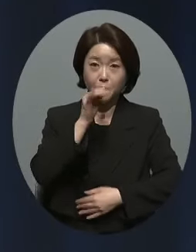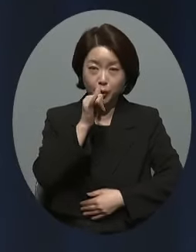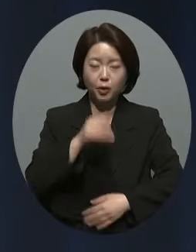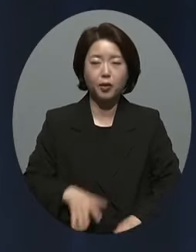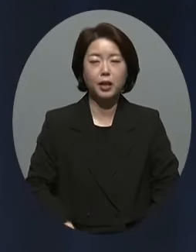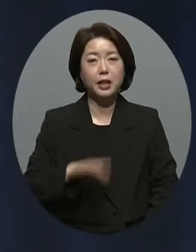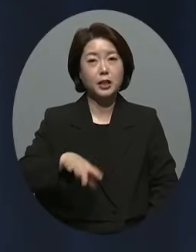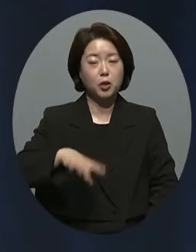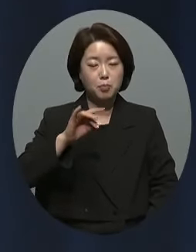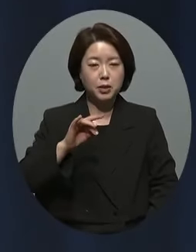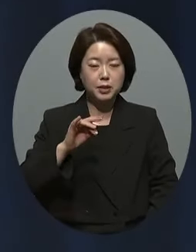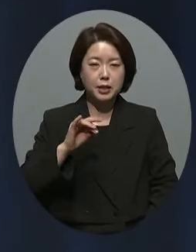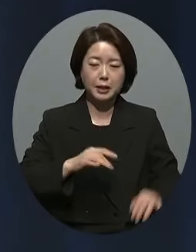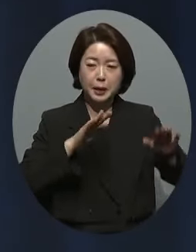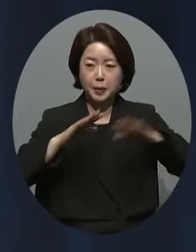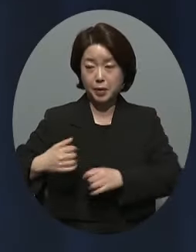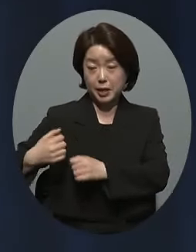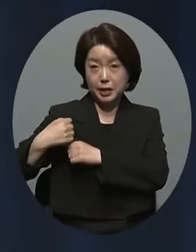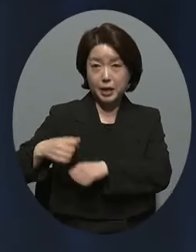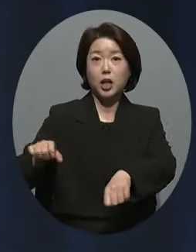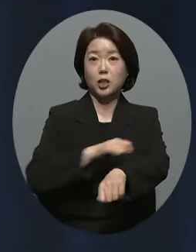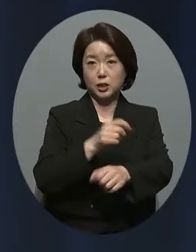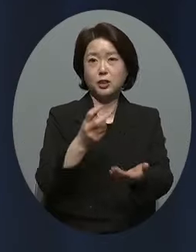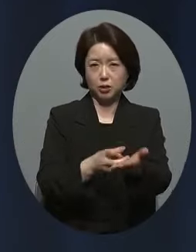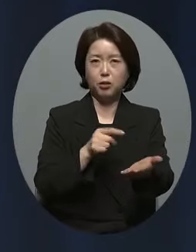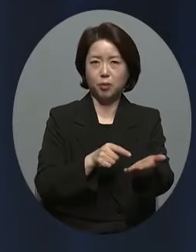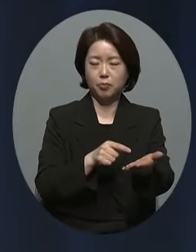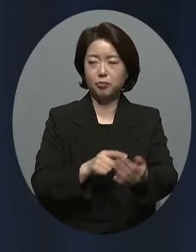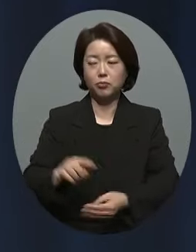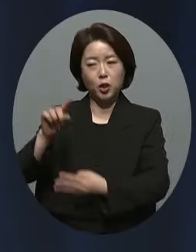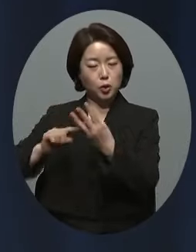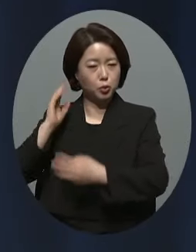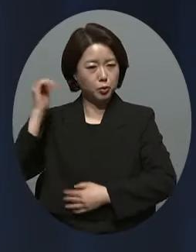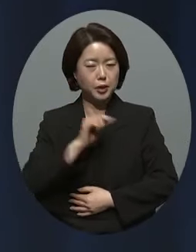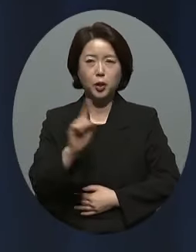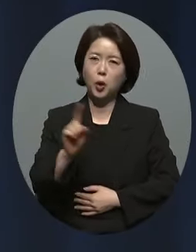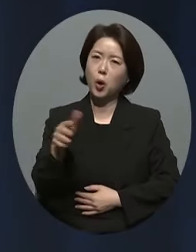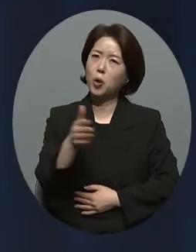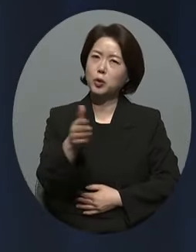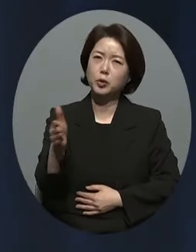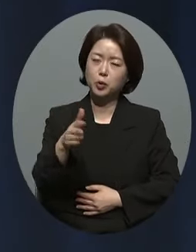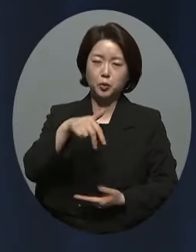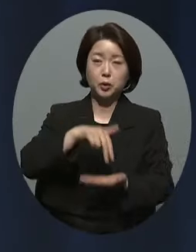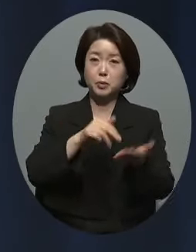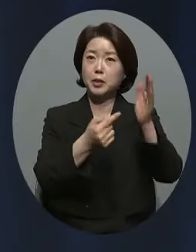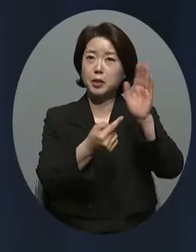해병대원 특검 요구부터 좀 살펴보죠 윤성열 대통령 과연 어느 정도 수위의 입장을 밝힐지 이게 관심이지아요